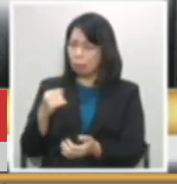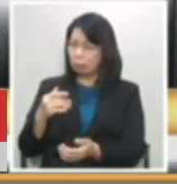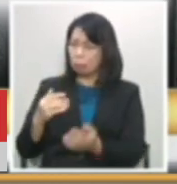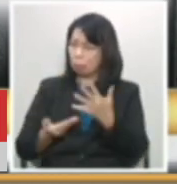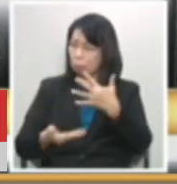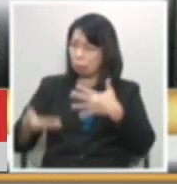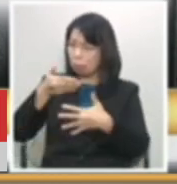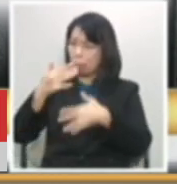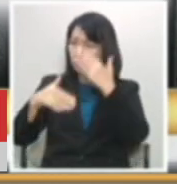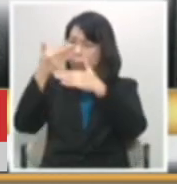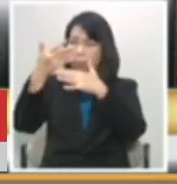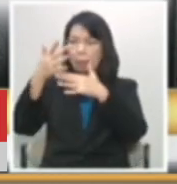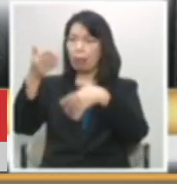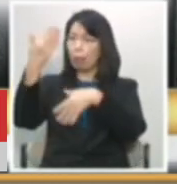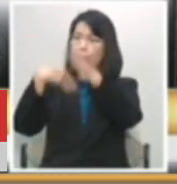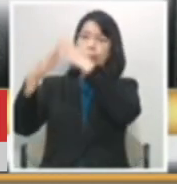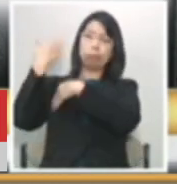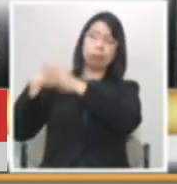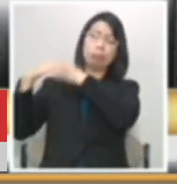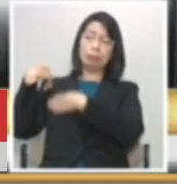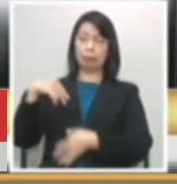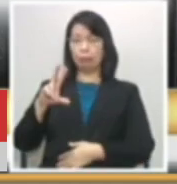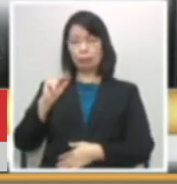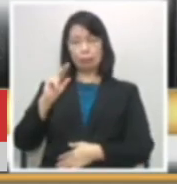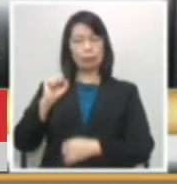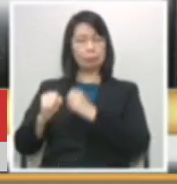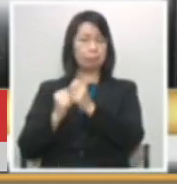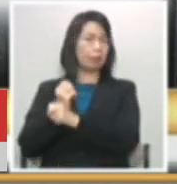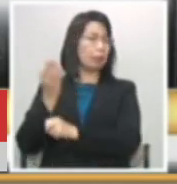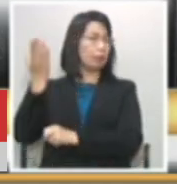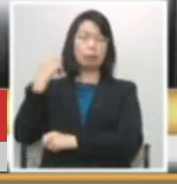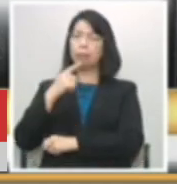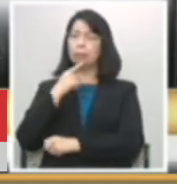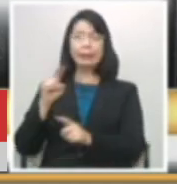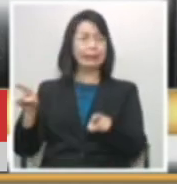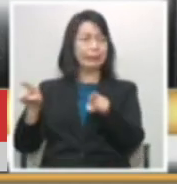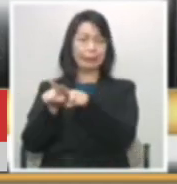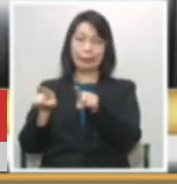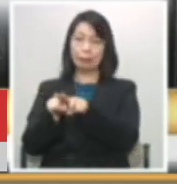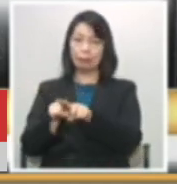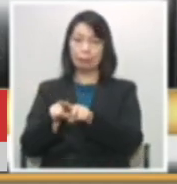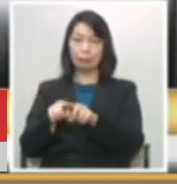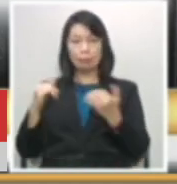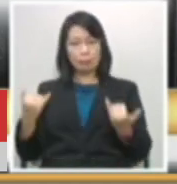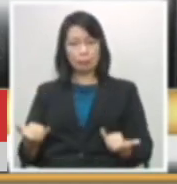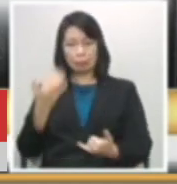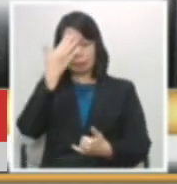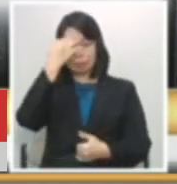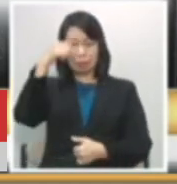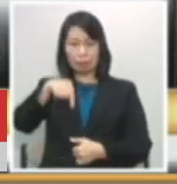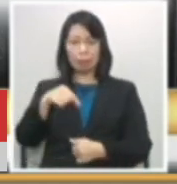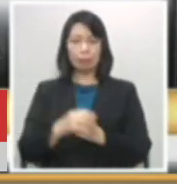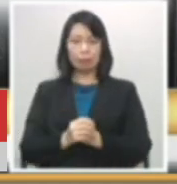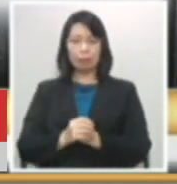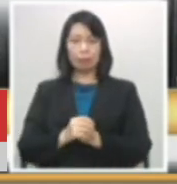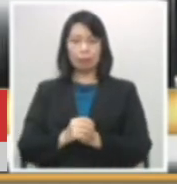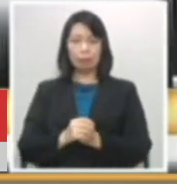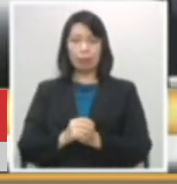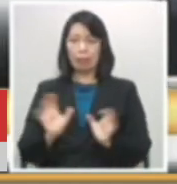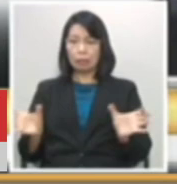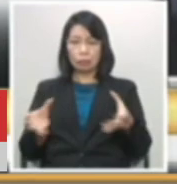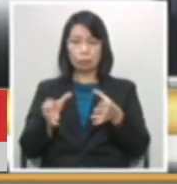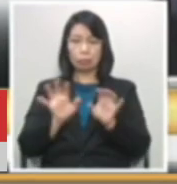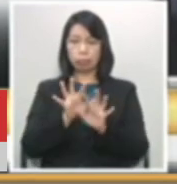า30ปีที่แล้วยังวนกลับมาอยู่ในสภาแห่งนี้นั่นหมายถึงอะไรคะการที่ท่านยึดอำนาจไปมันไม่